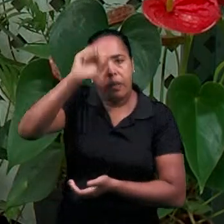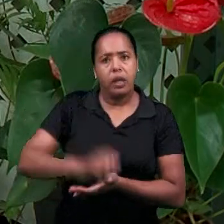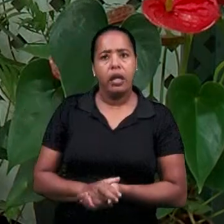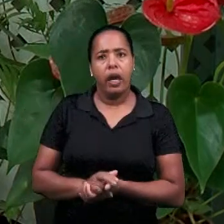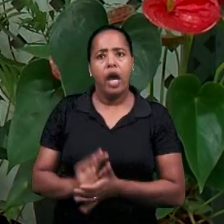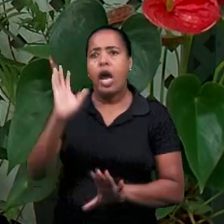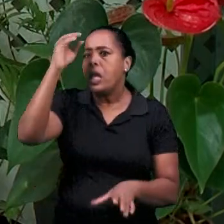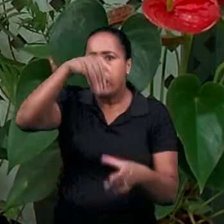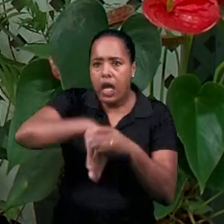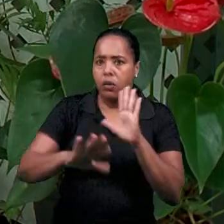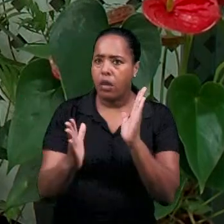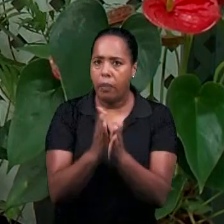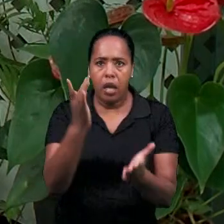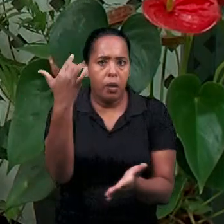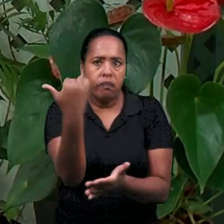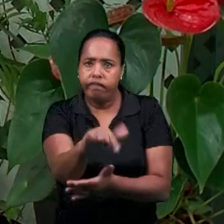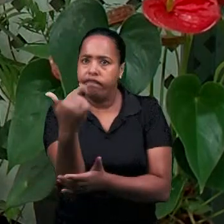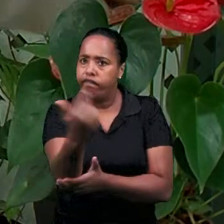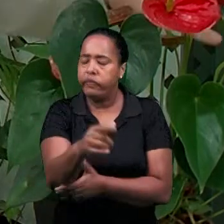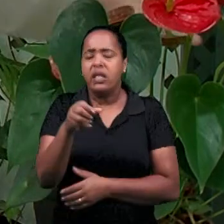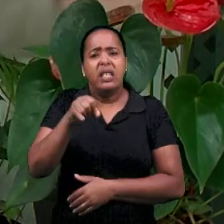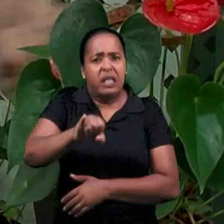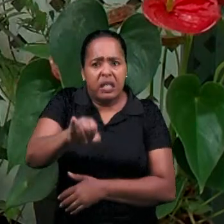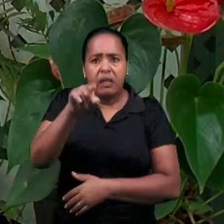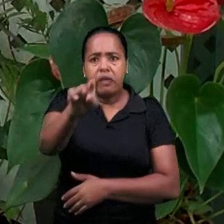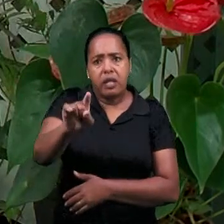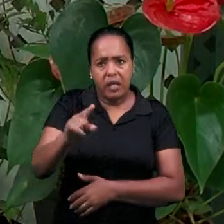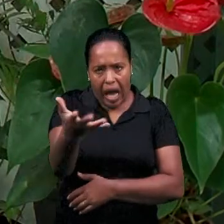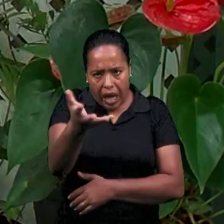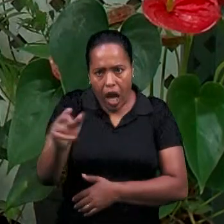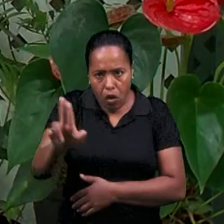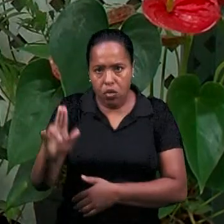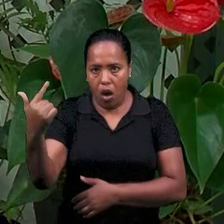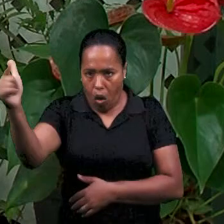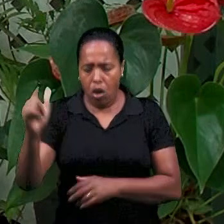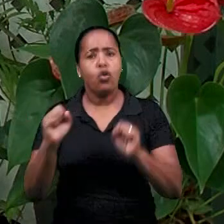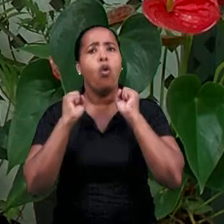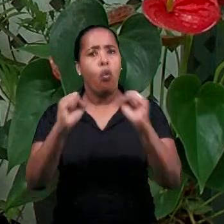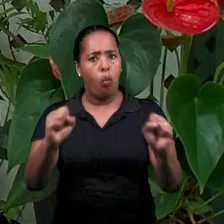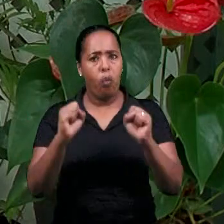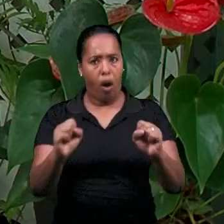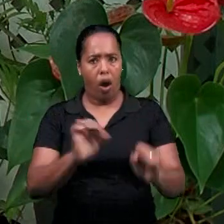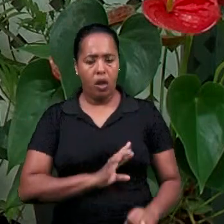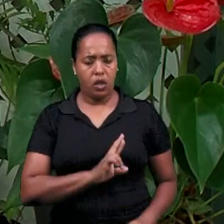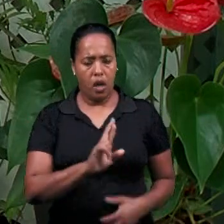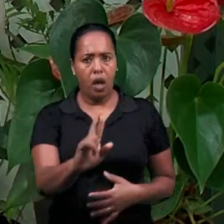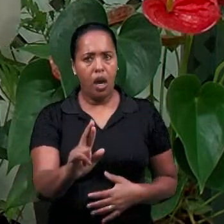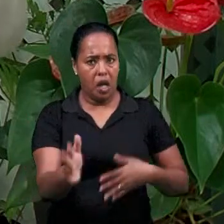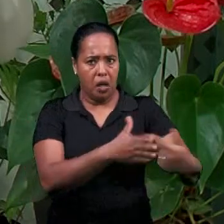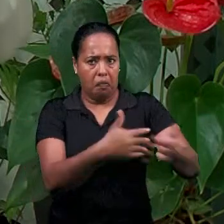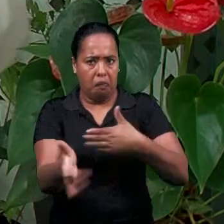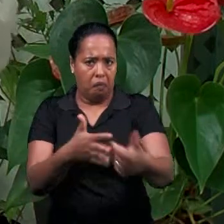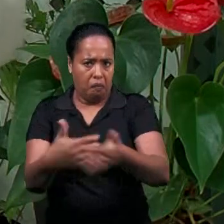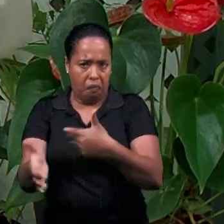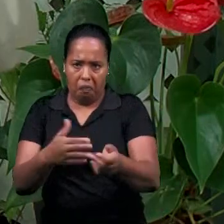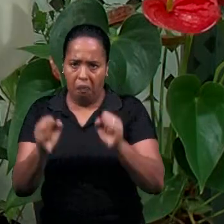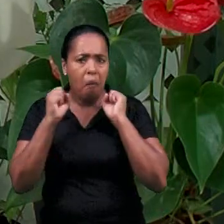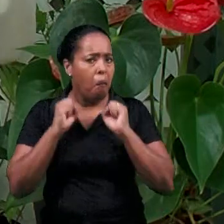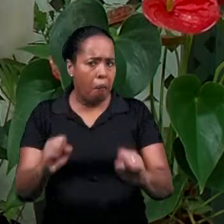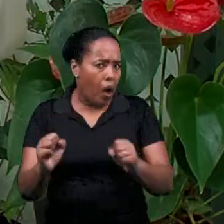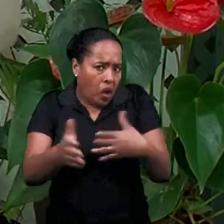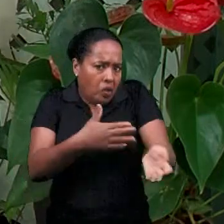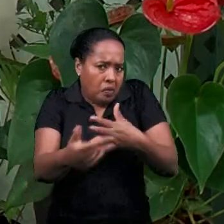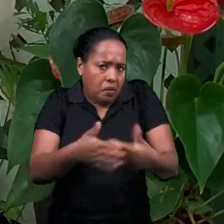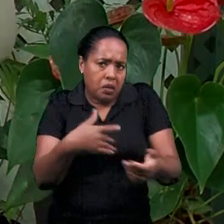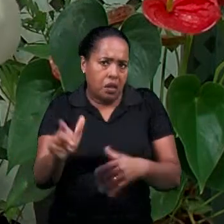la Bible. Donc, nous devons montrer ce qu'il y a dans la Bible, c'est ceci. Si vous voulez utiliser une autre chose, vous pouvez utiliser la religion ou quoi que ce